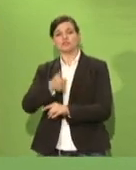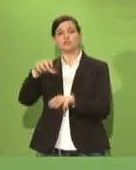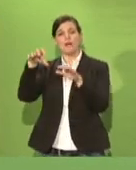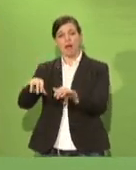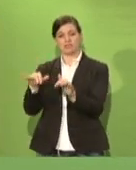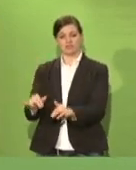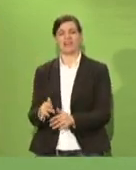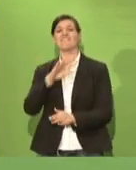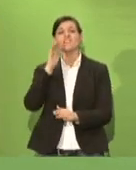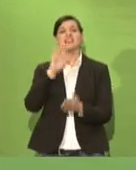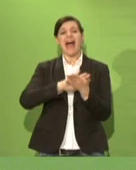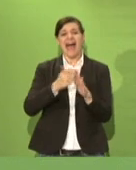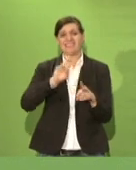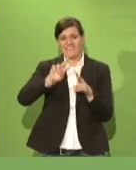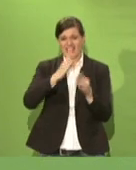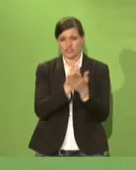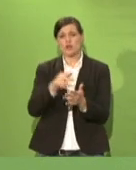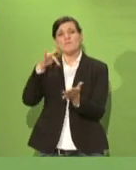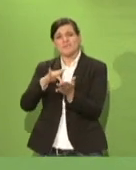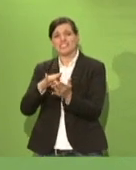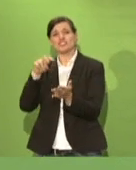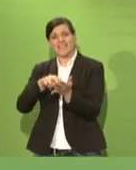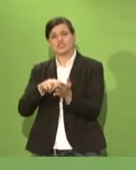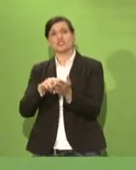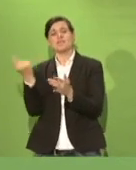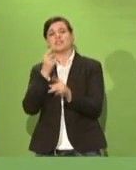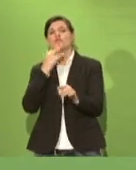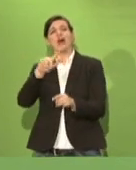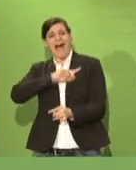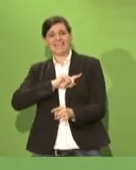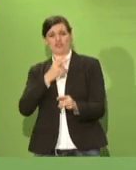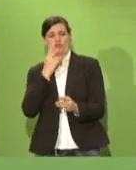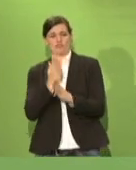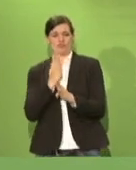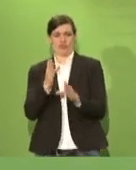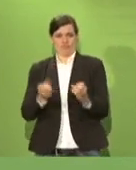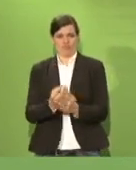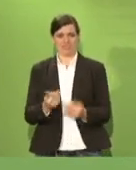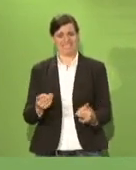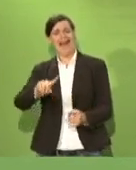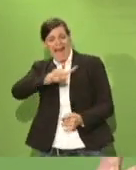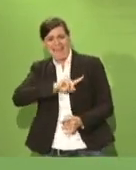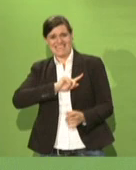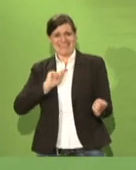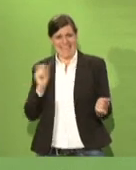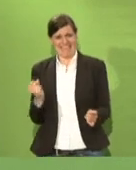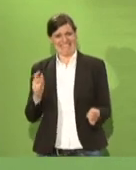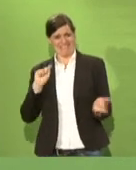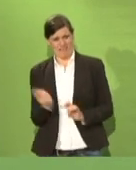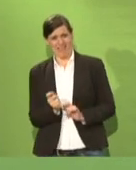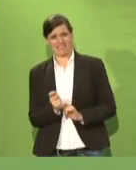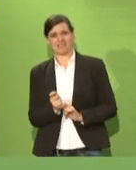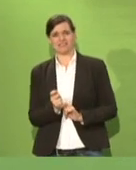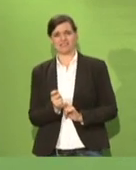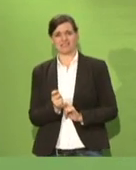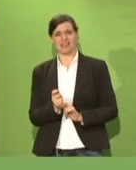Handwerker machen das, viele mittelständische Betriebe setzen auf Eigenstrom und ihre eigene Energiewende. Warum in alles in der